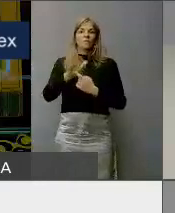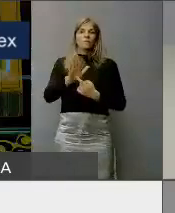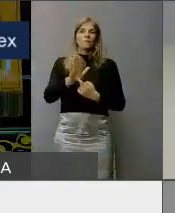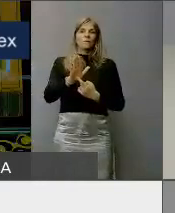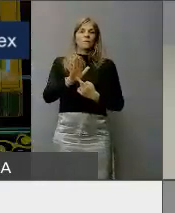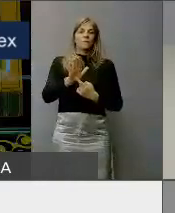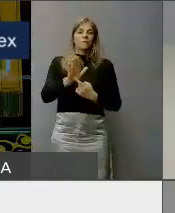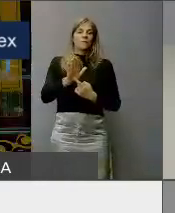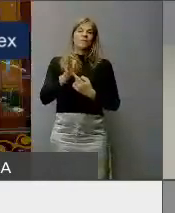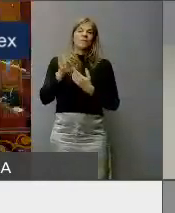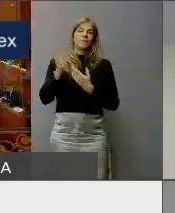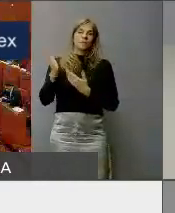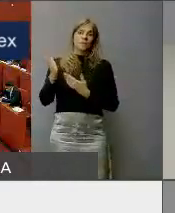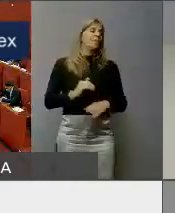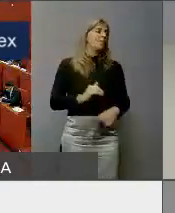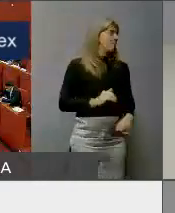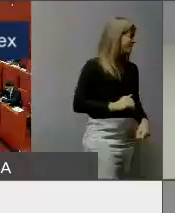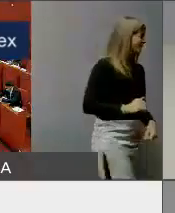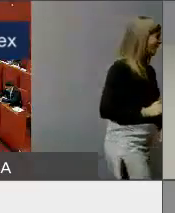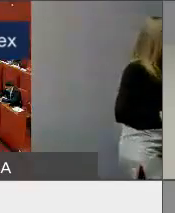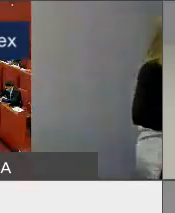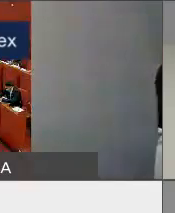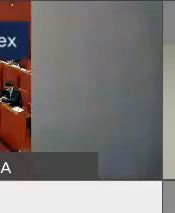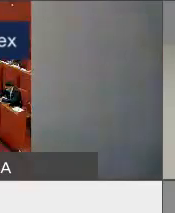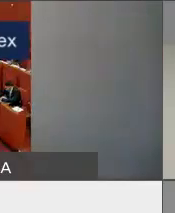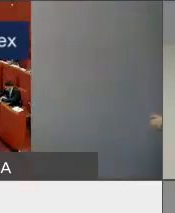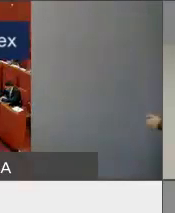lei la parola signor sindaco